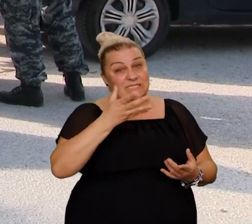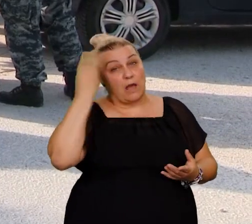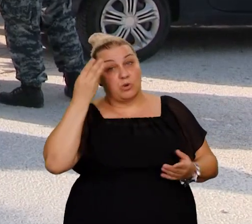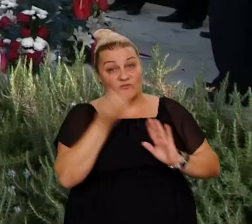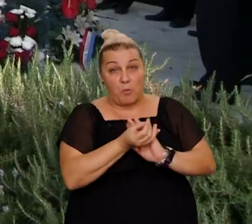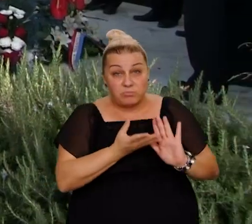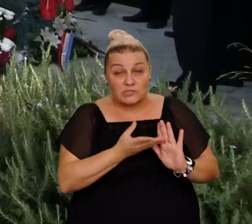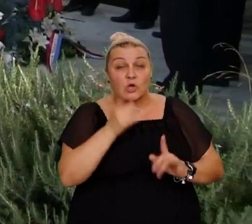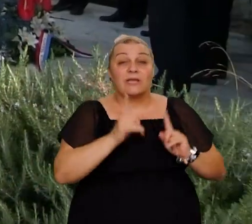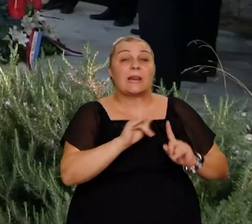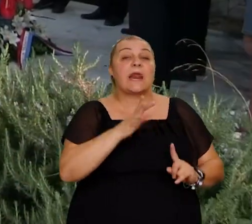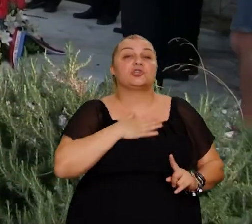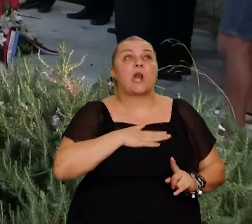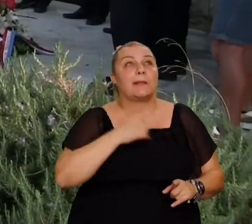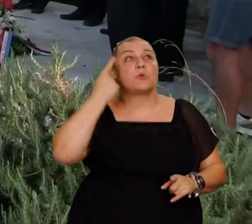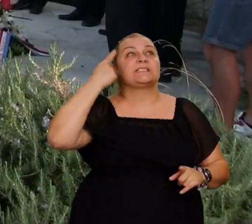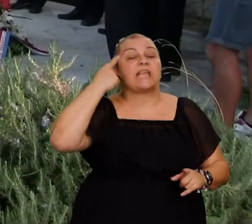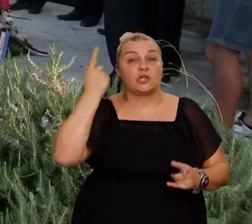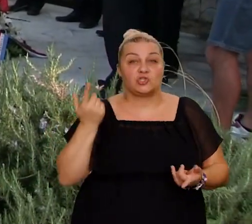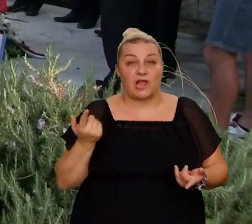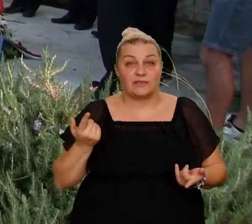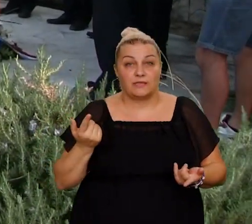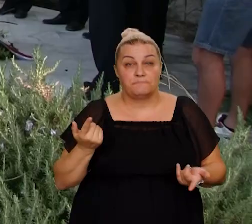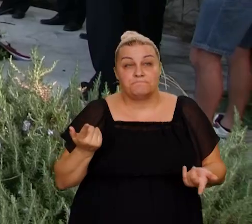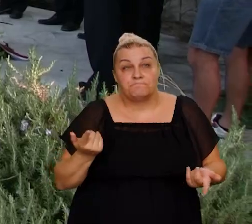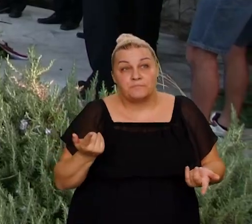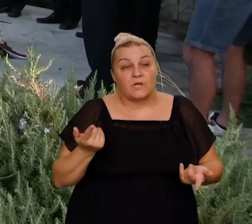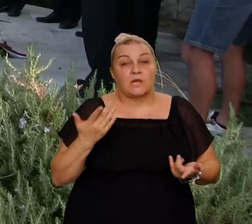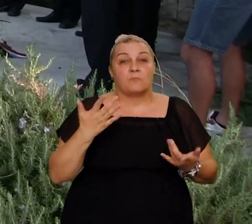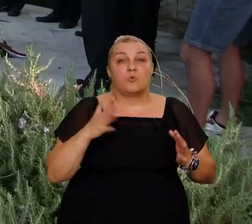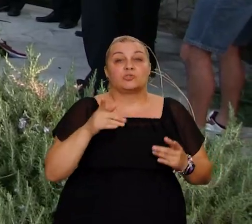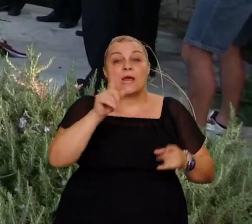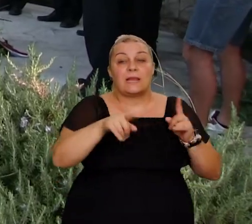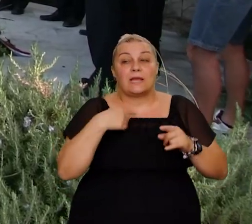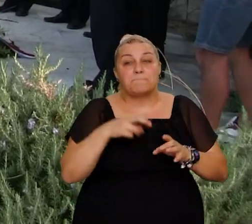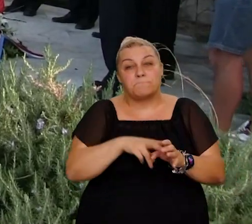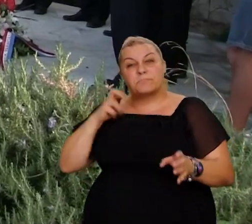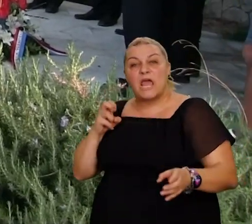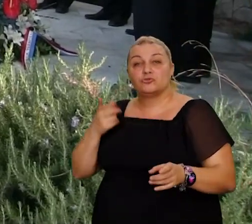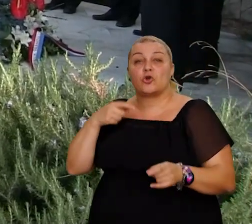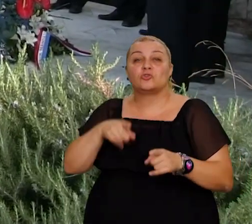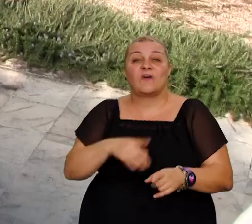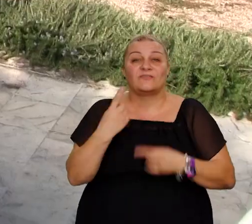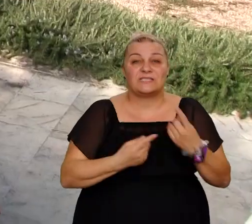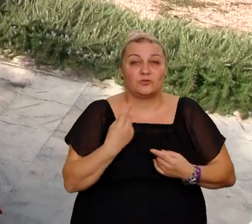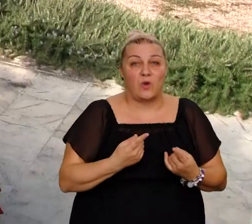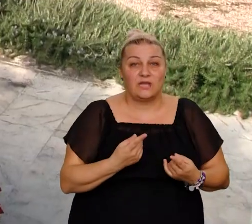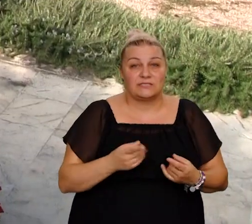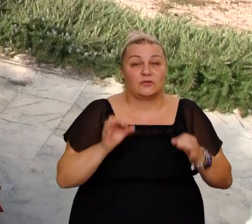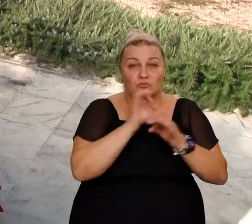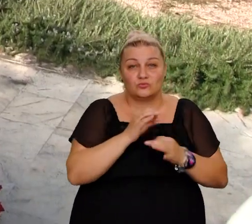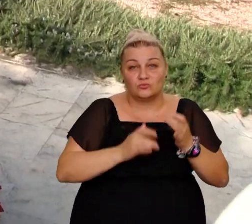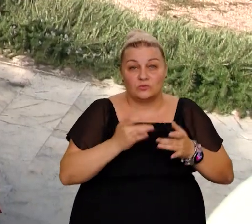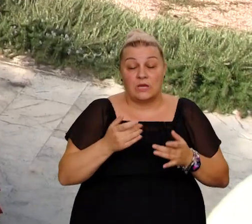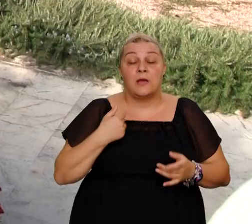želimo sjećati. Ne kažem namjerno, nego podsvjesno. Jednostavno bježimo od tih situacija. Ja mislim da se